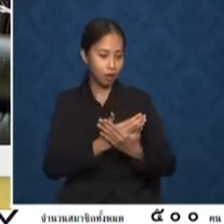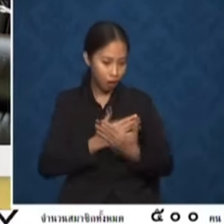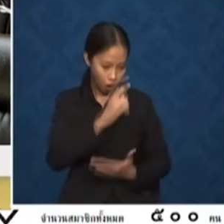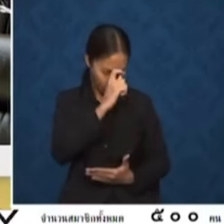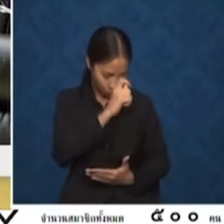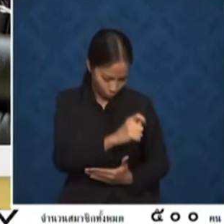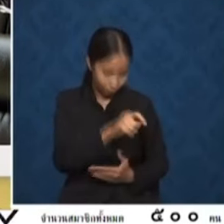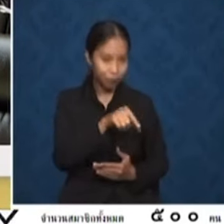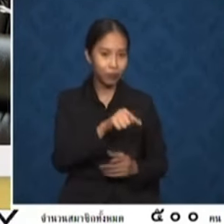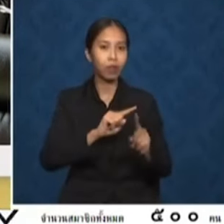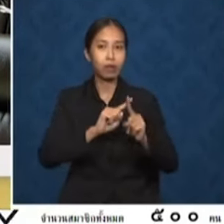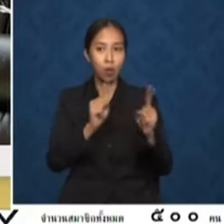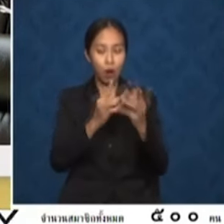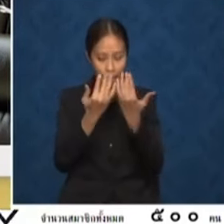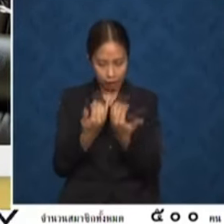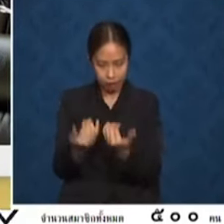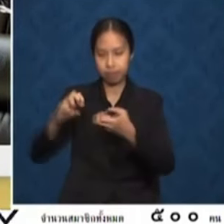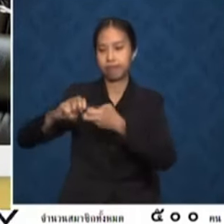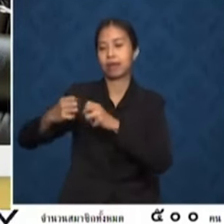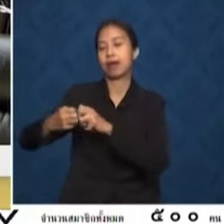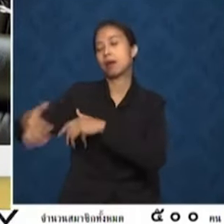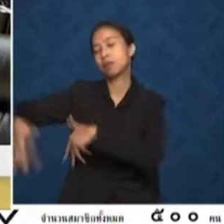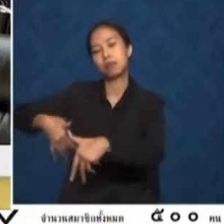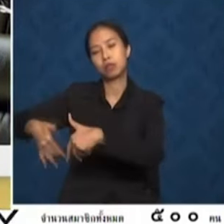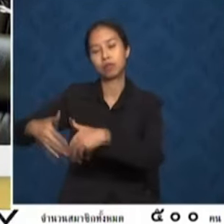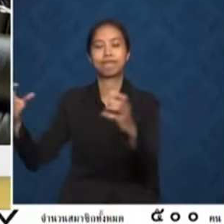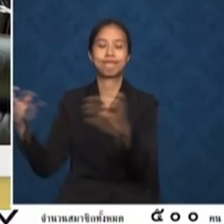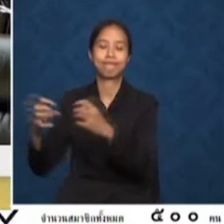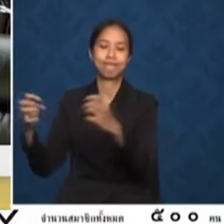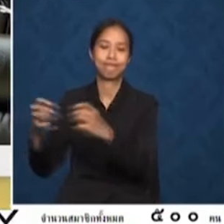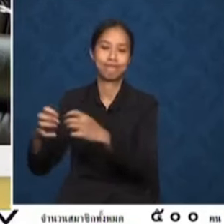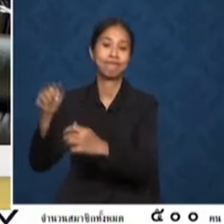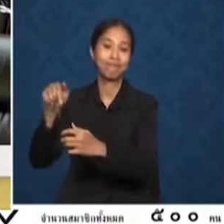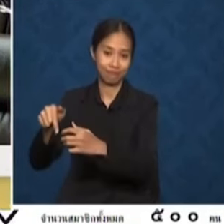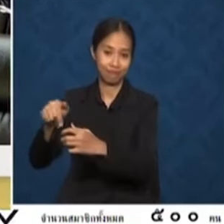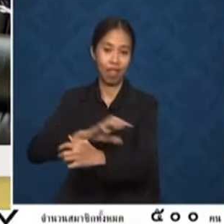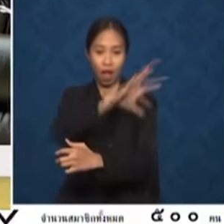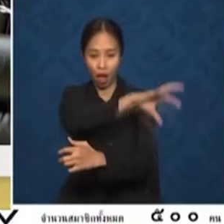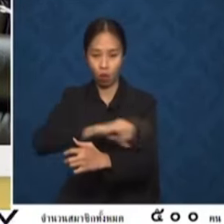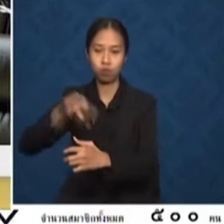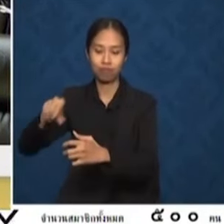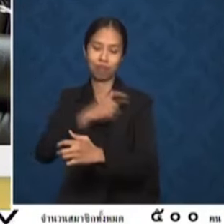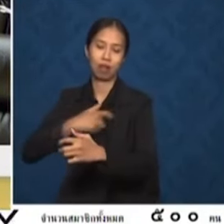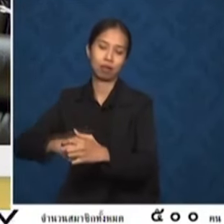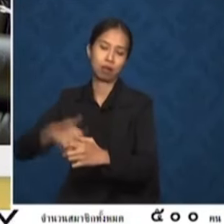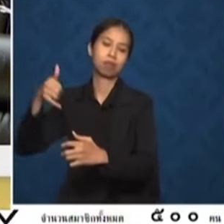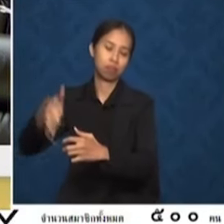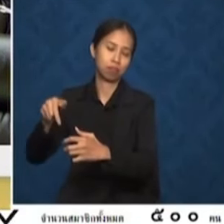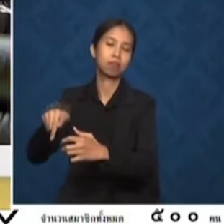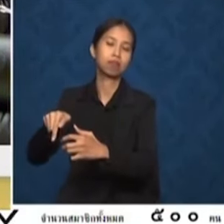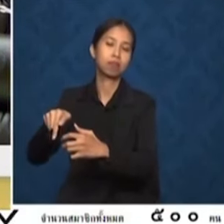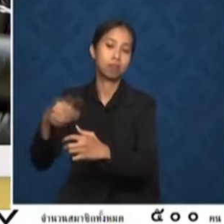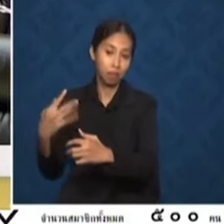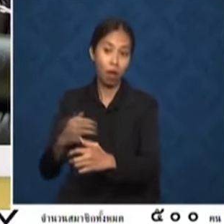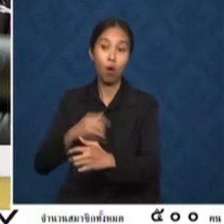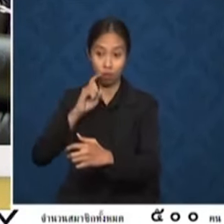กนำมาอยู่ใจกลางความขัดแย้งของประชาชนที่แบ่งฝักแบ่งฝ่ายแล้วสถาบันพระมหากษัตริย์จะยั่งยืนสถาพร